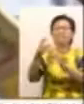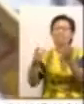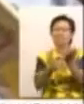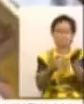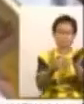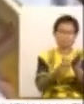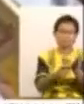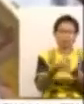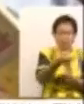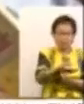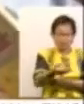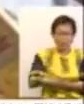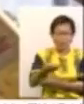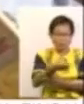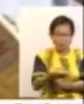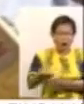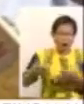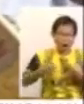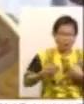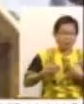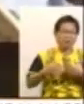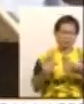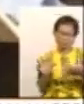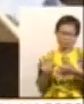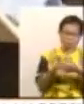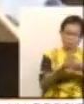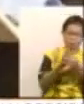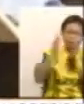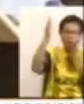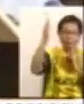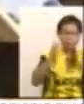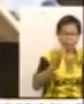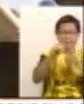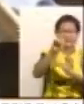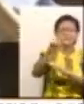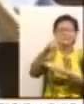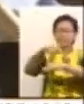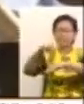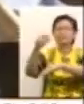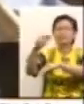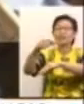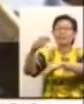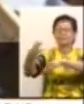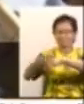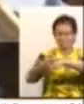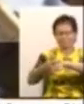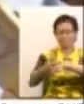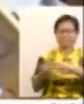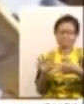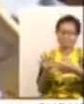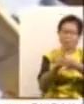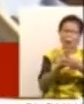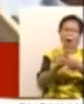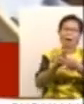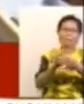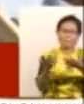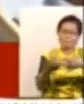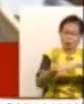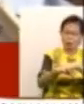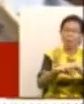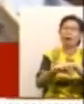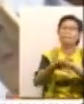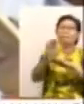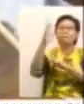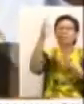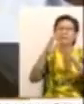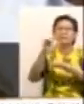Facilities ini diadakan dengan kolaborasi dengan Malaysian Green Tech dan juga funded by